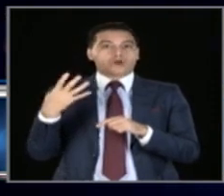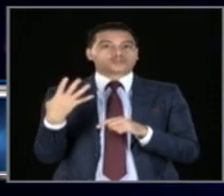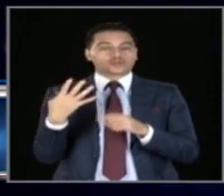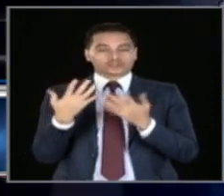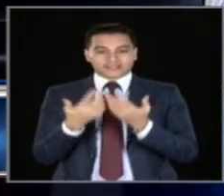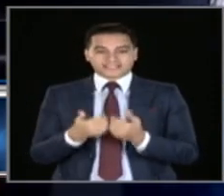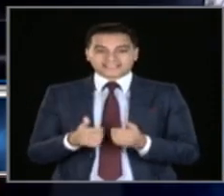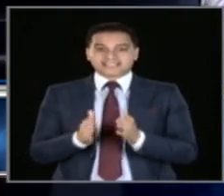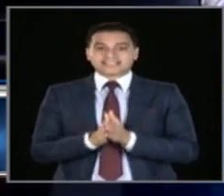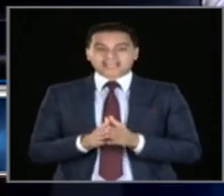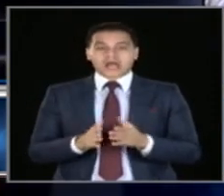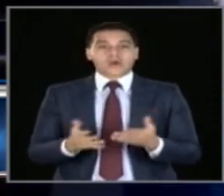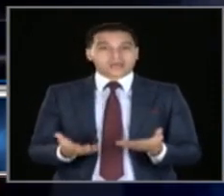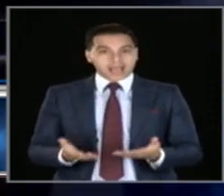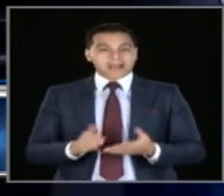5 × 20 − 2 × 14.